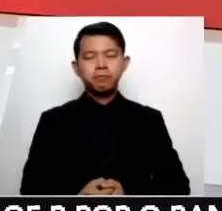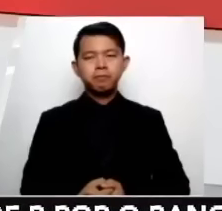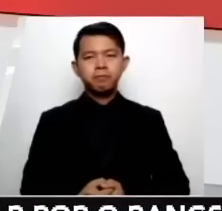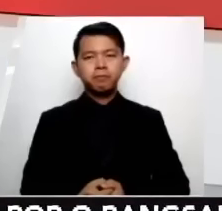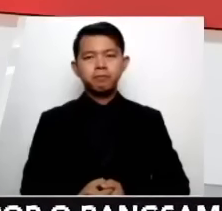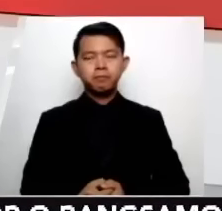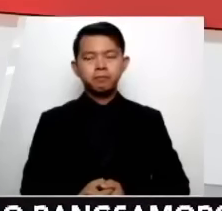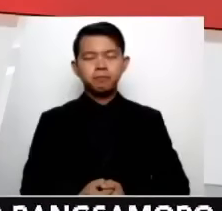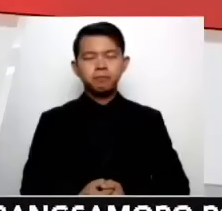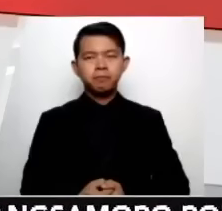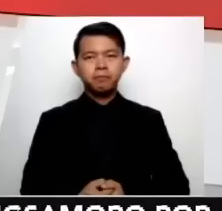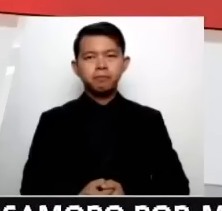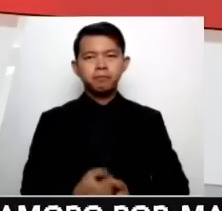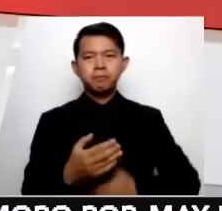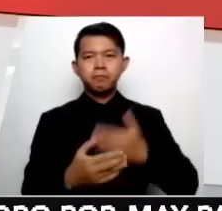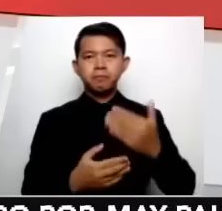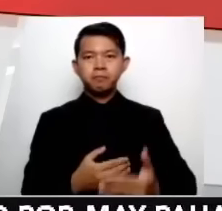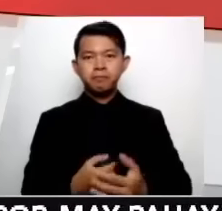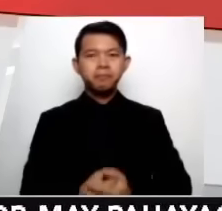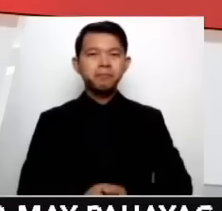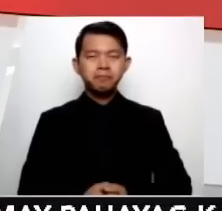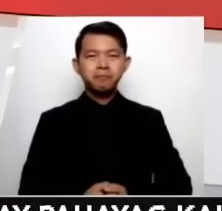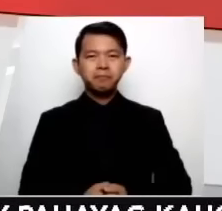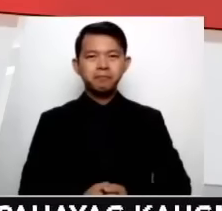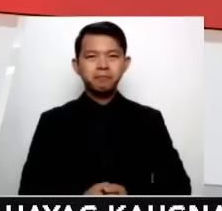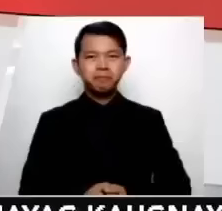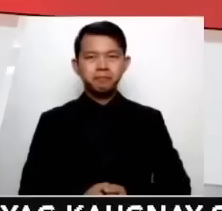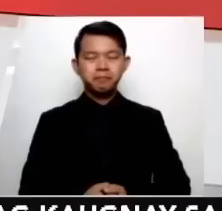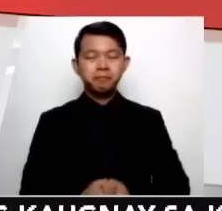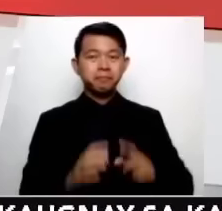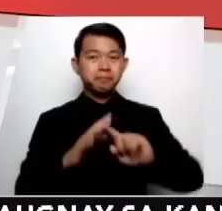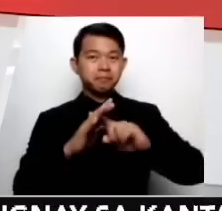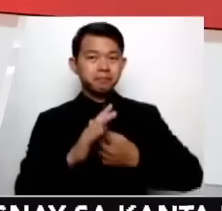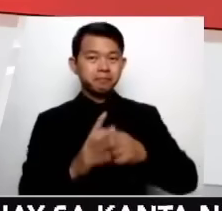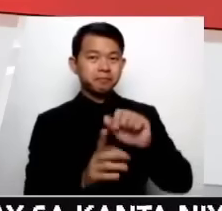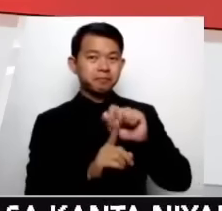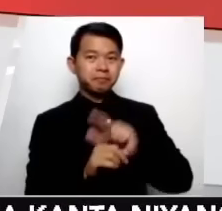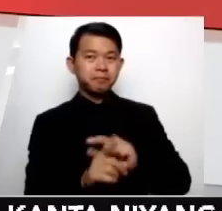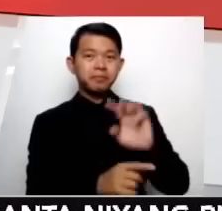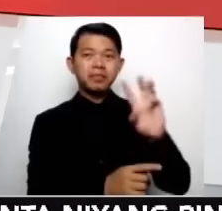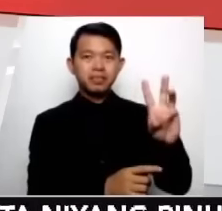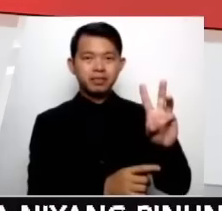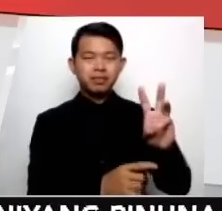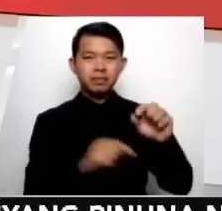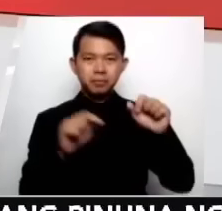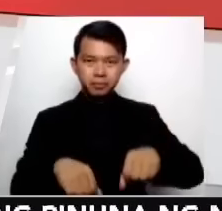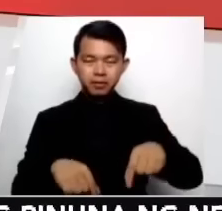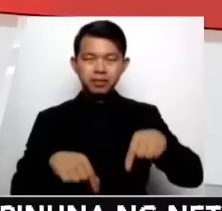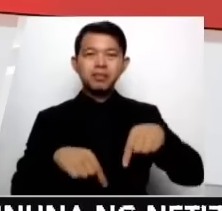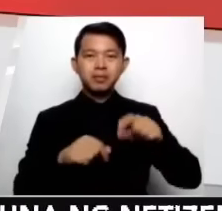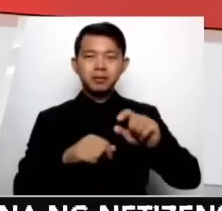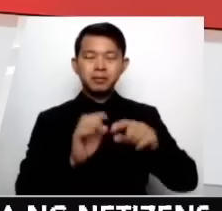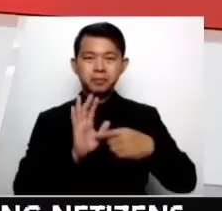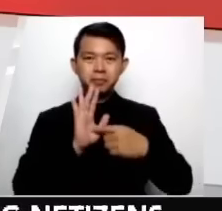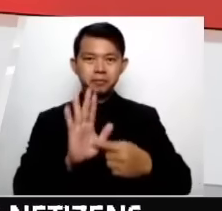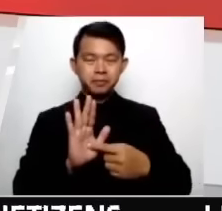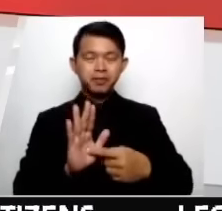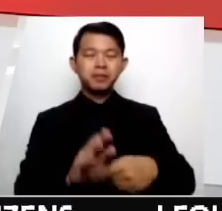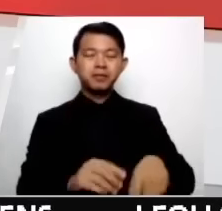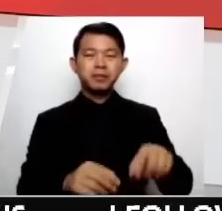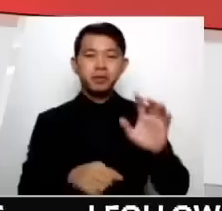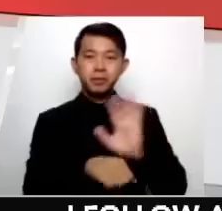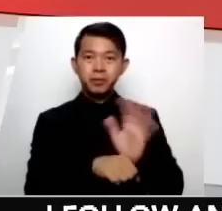It's official, Madlang Kapuso. Simula April 6, mapapanood na rin sa main channel ng GMA Network ang noontime show ng